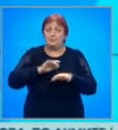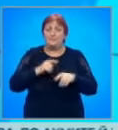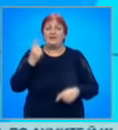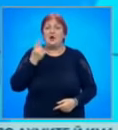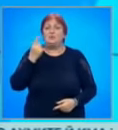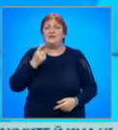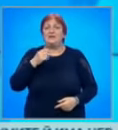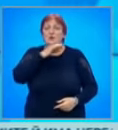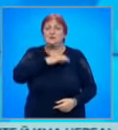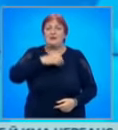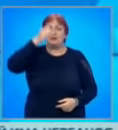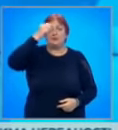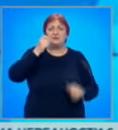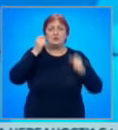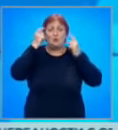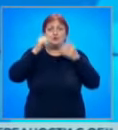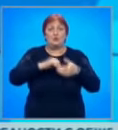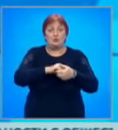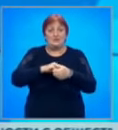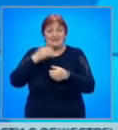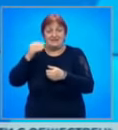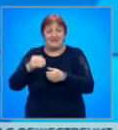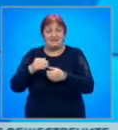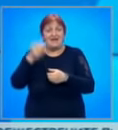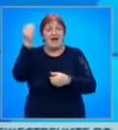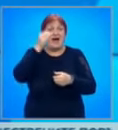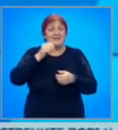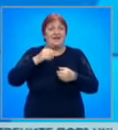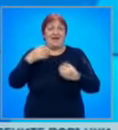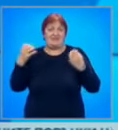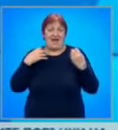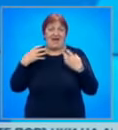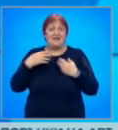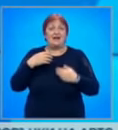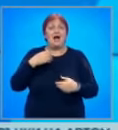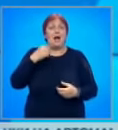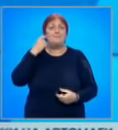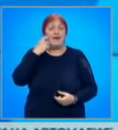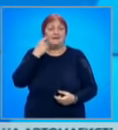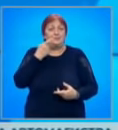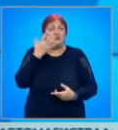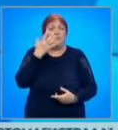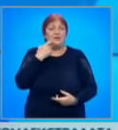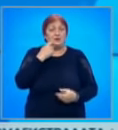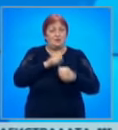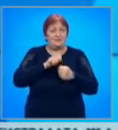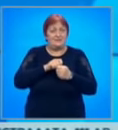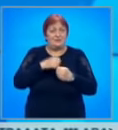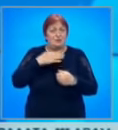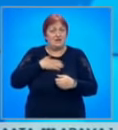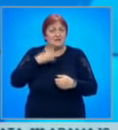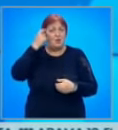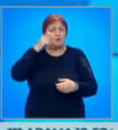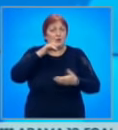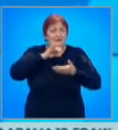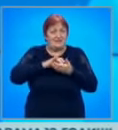Една от най-успешните български културни организации зад граница, Арт Център Берлин, празнува 5 години от създаването си. Частният културен